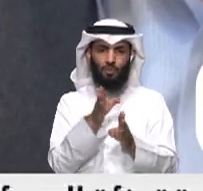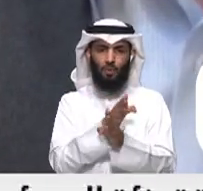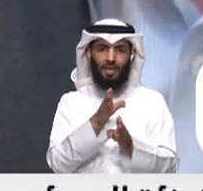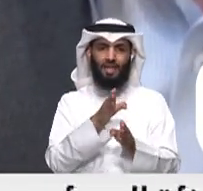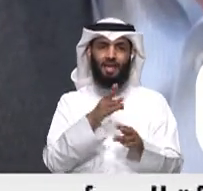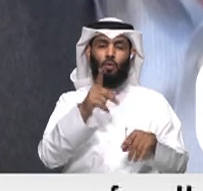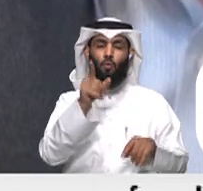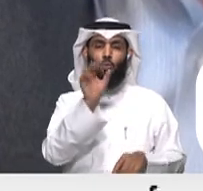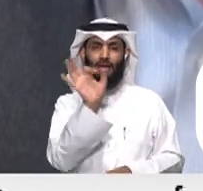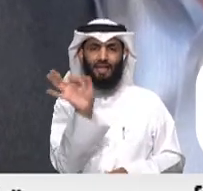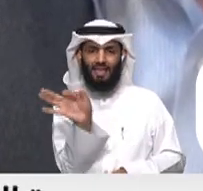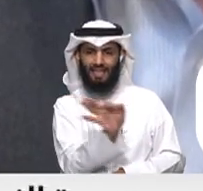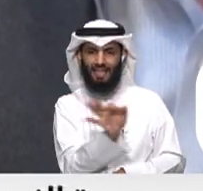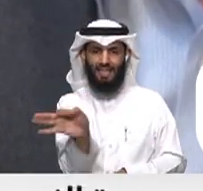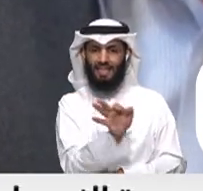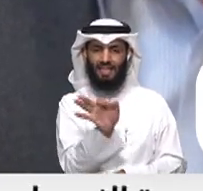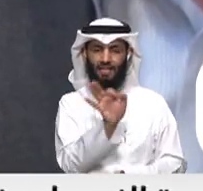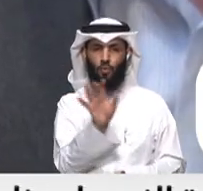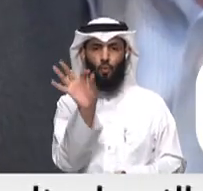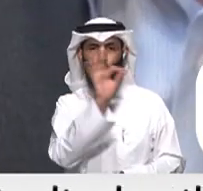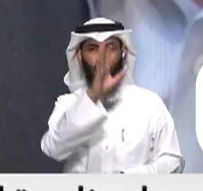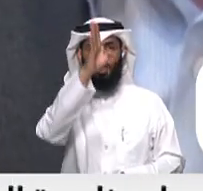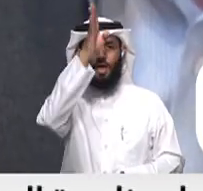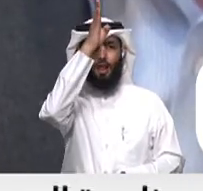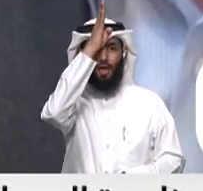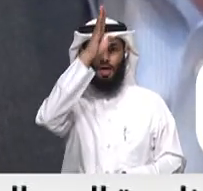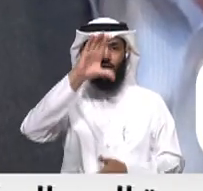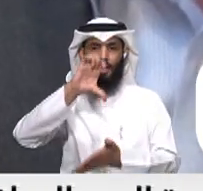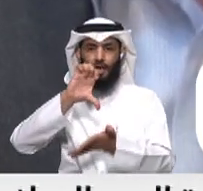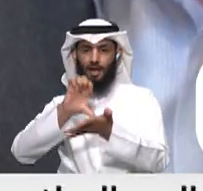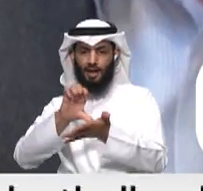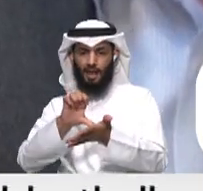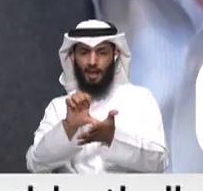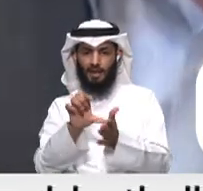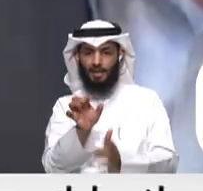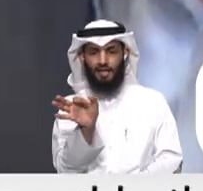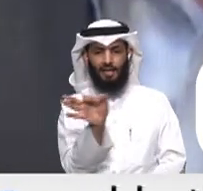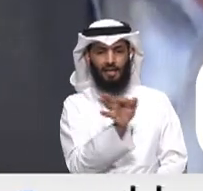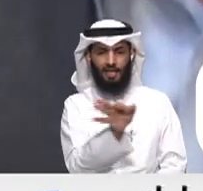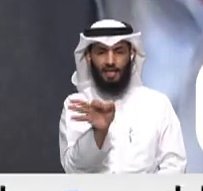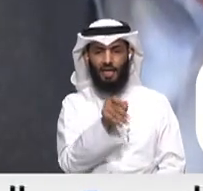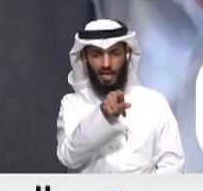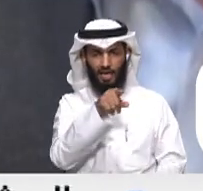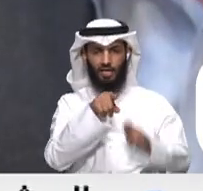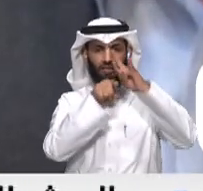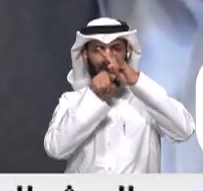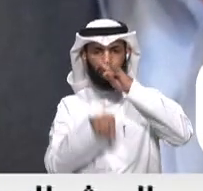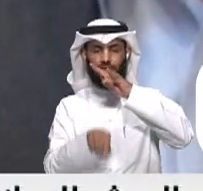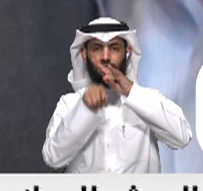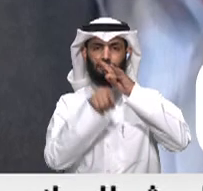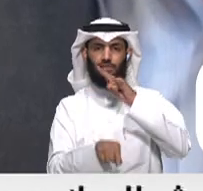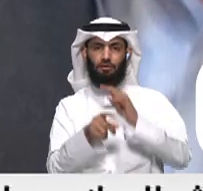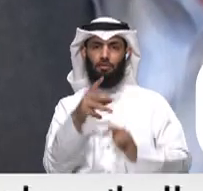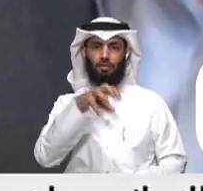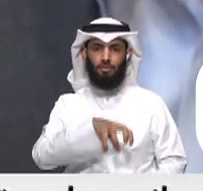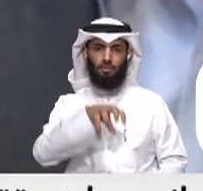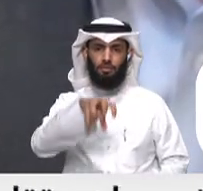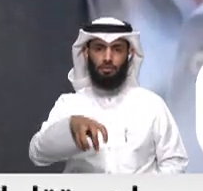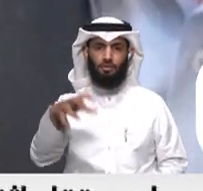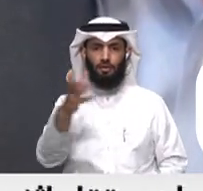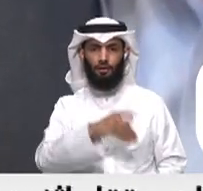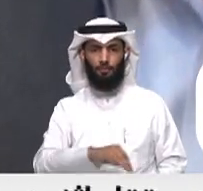العراقية الإيرانية المشتركة، وبالتالي محافظة كرمانشاه هي تقع على الحدود الوسطى